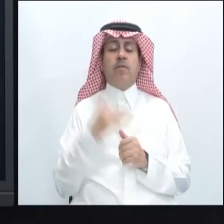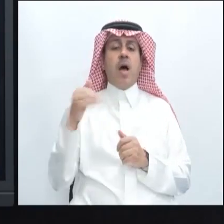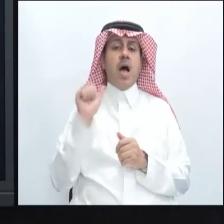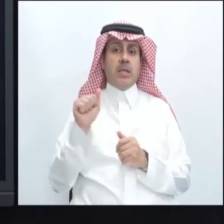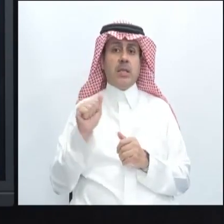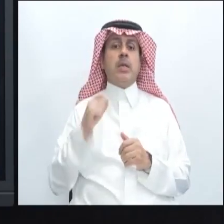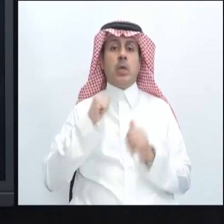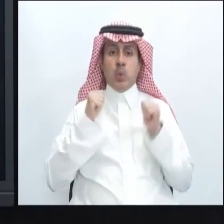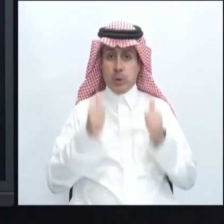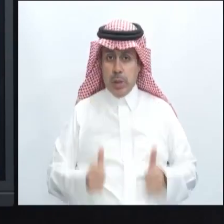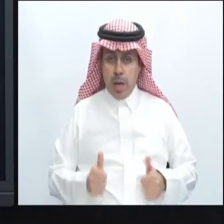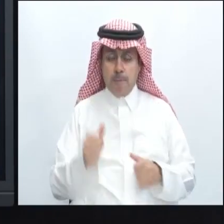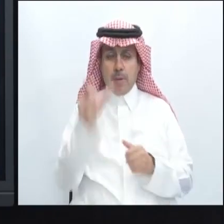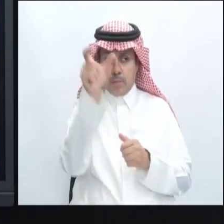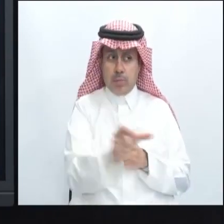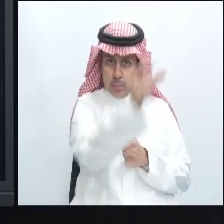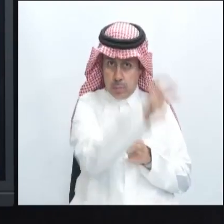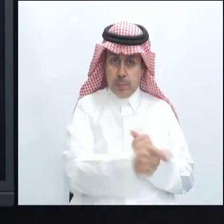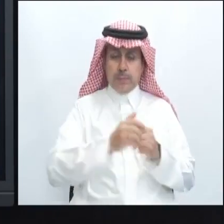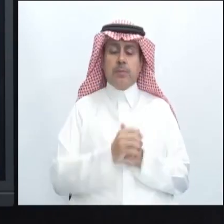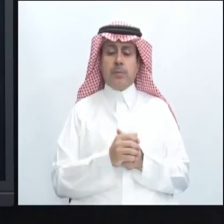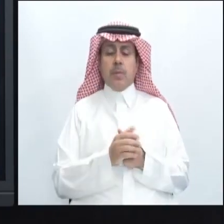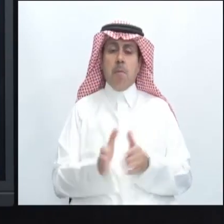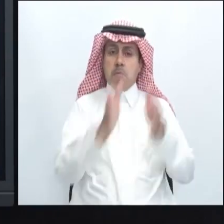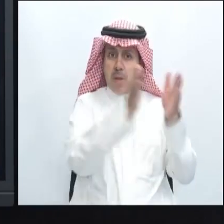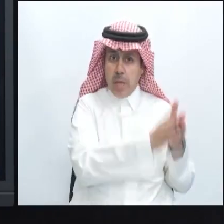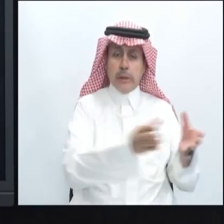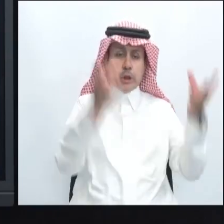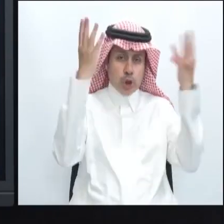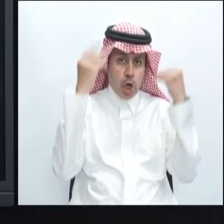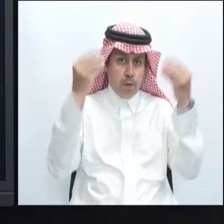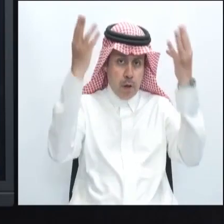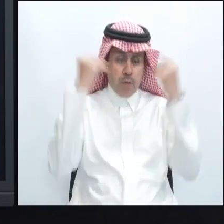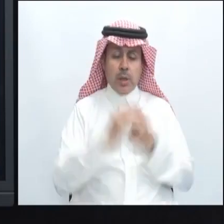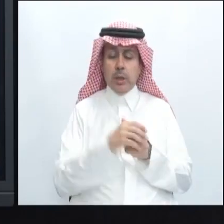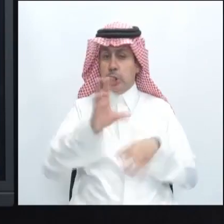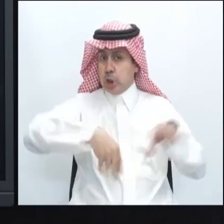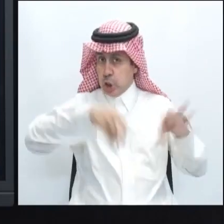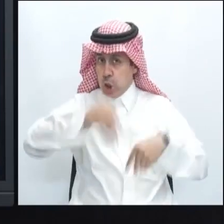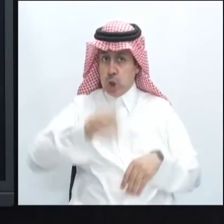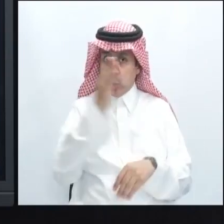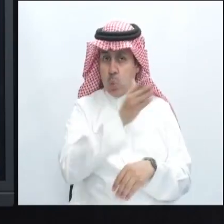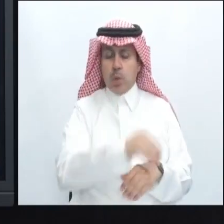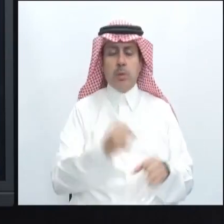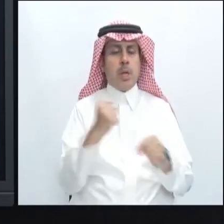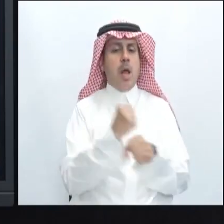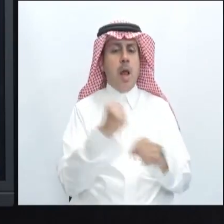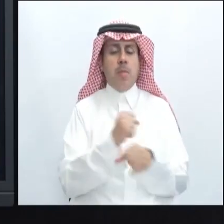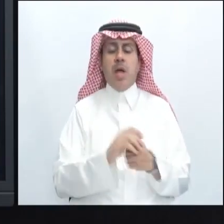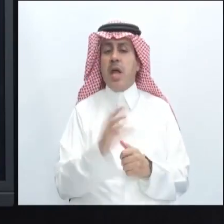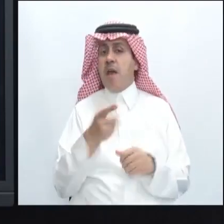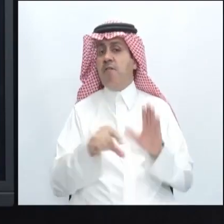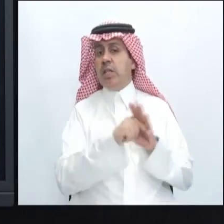قام بذلك بعد ذلك تعرفنا على التسويق بشكل علمي كيف تم